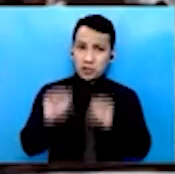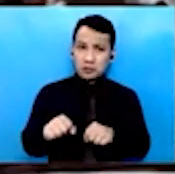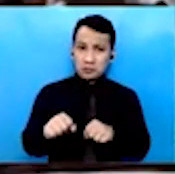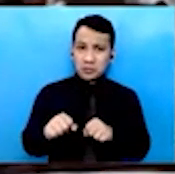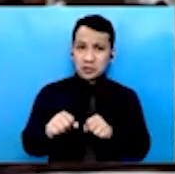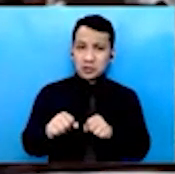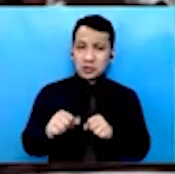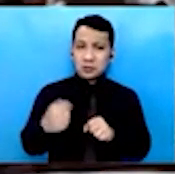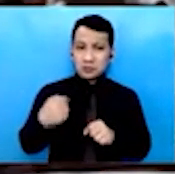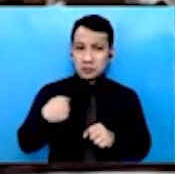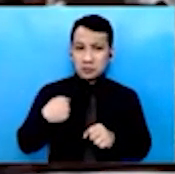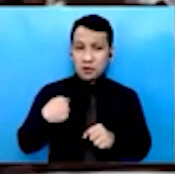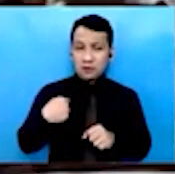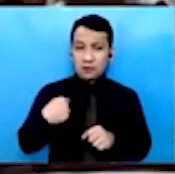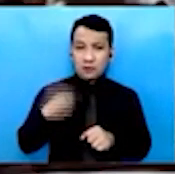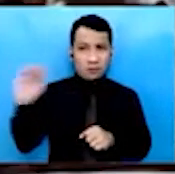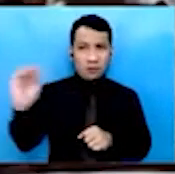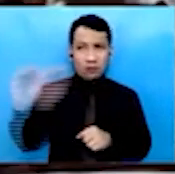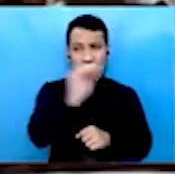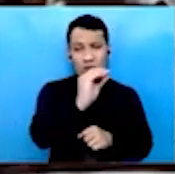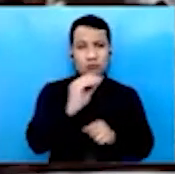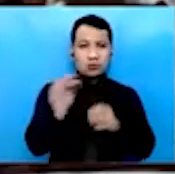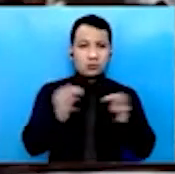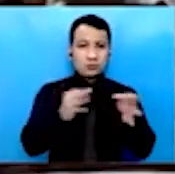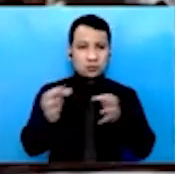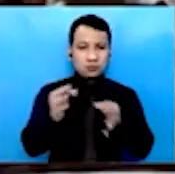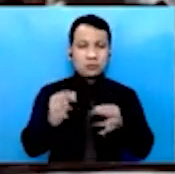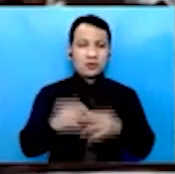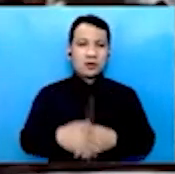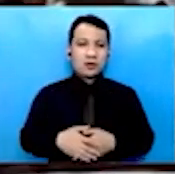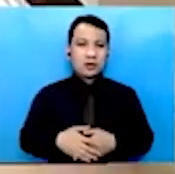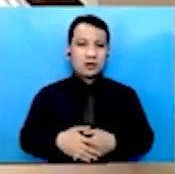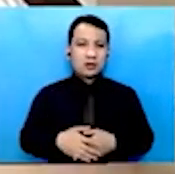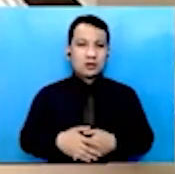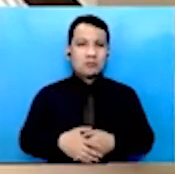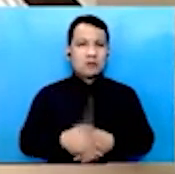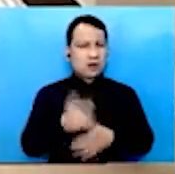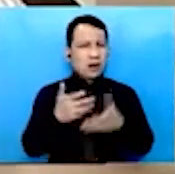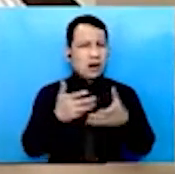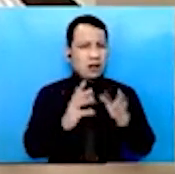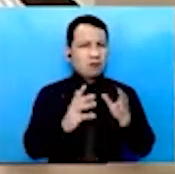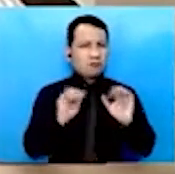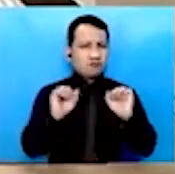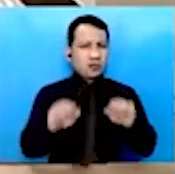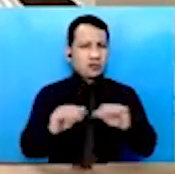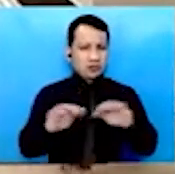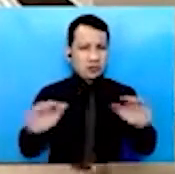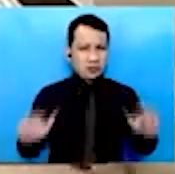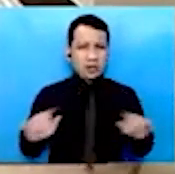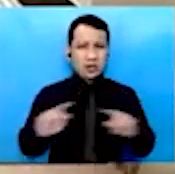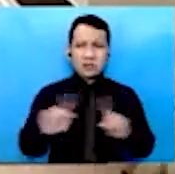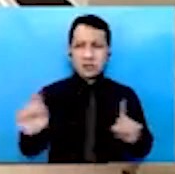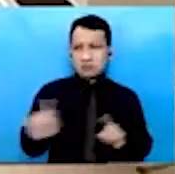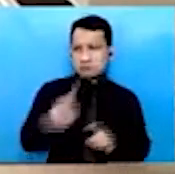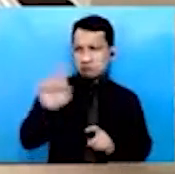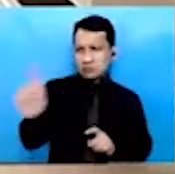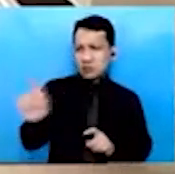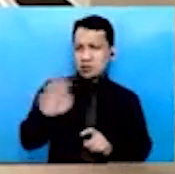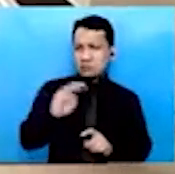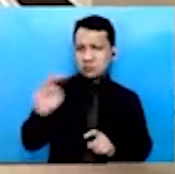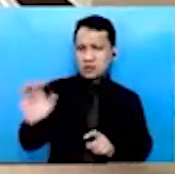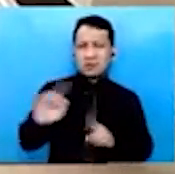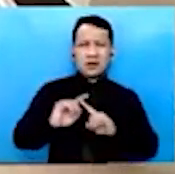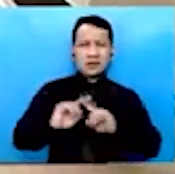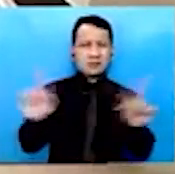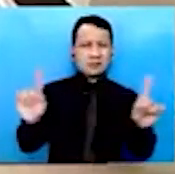sa akin lang, kanya-kanya interpretasyon po ito, no? Para mas allowed po yun. Pero nang tanungin naman ang palasyo, iba ang